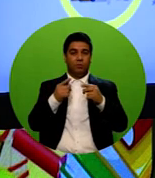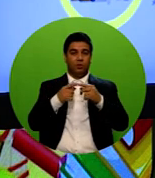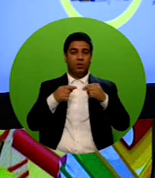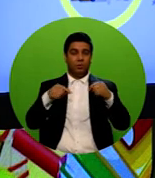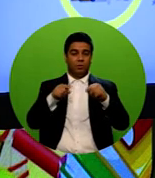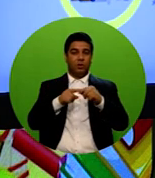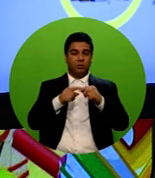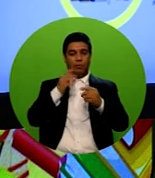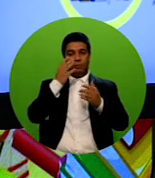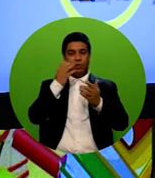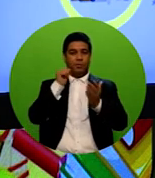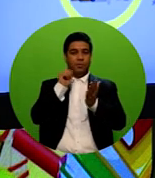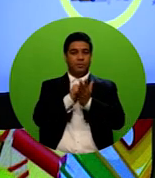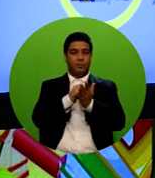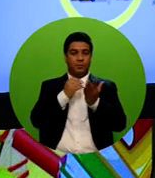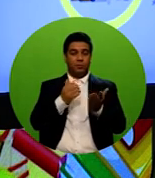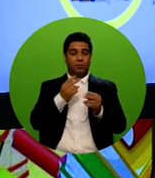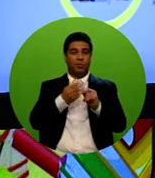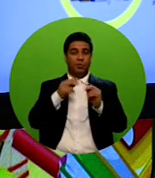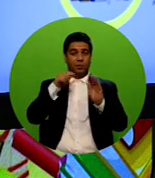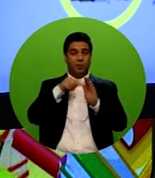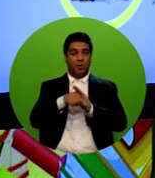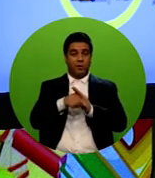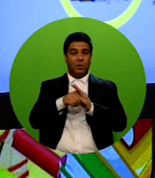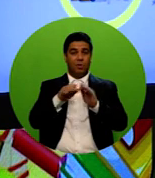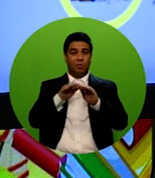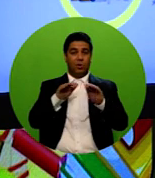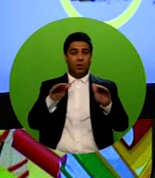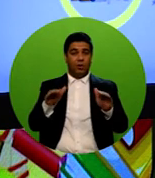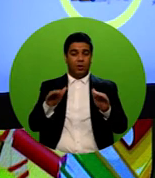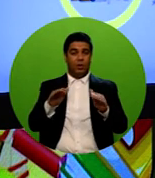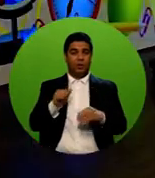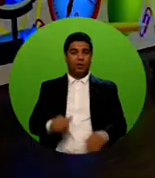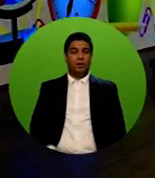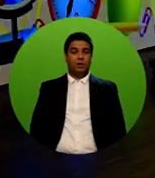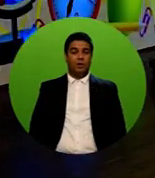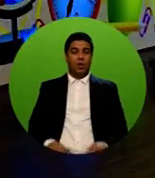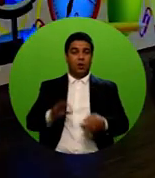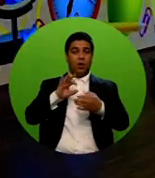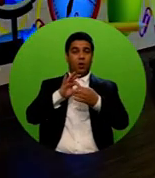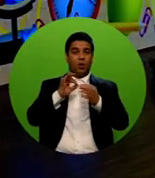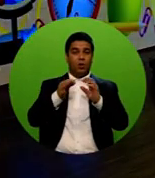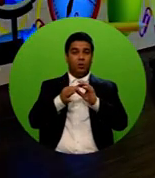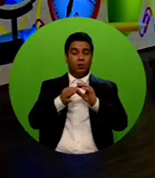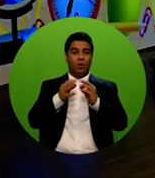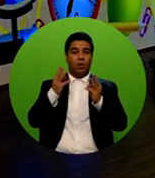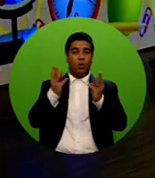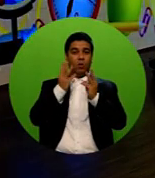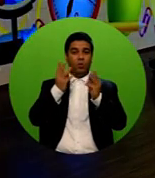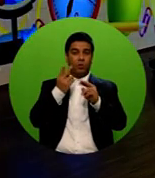jamg'armasining emblemasi tasvirlangan. Bu yerda bolalar va olimpiada